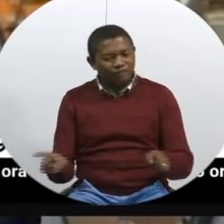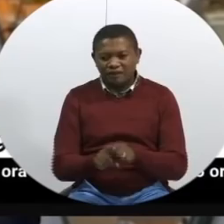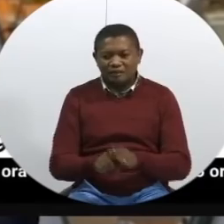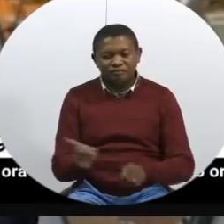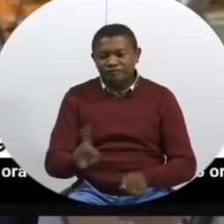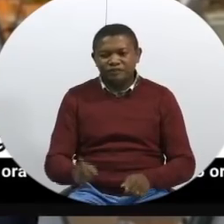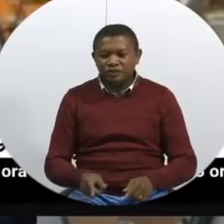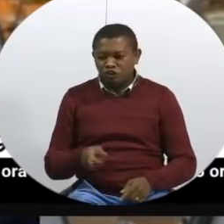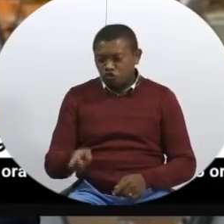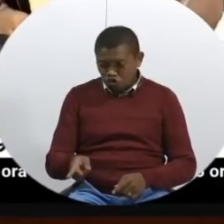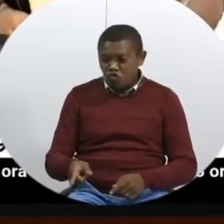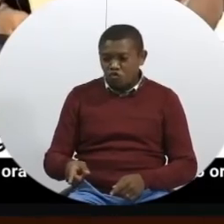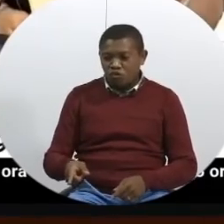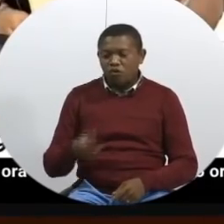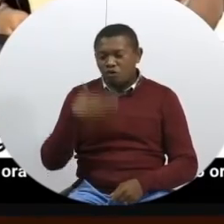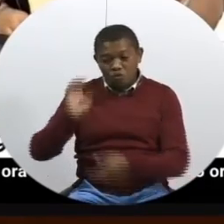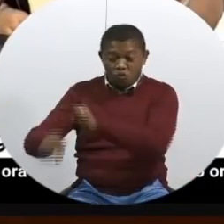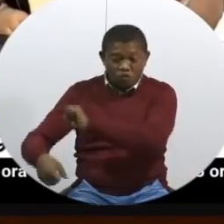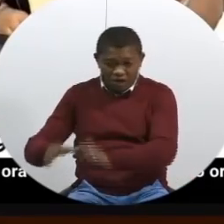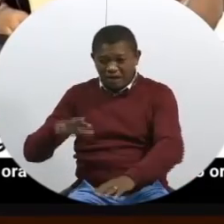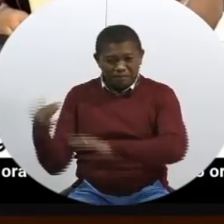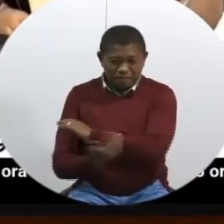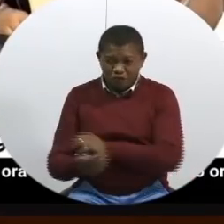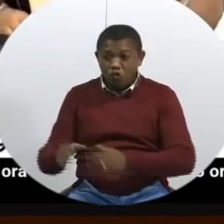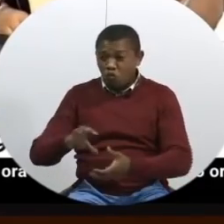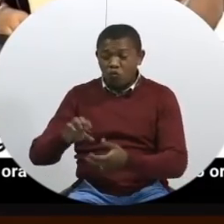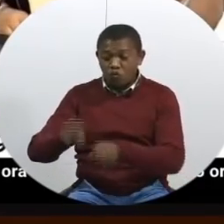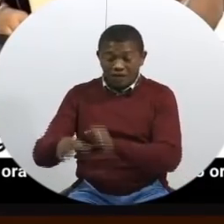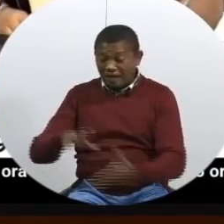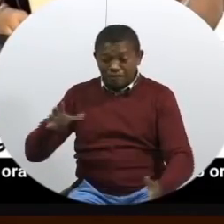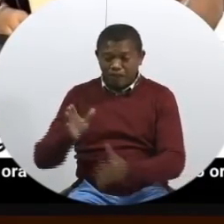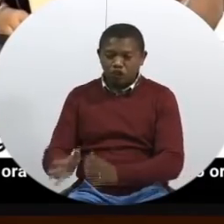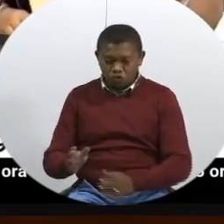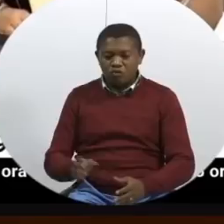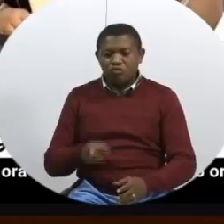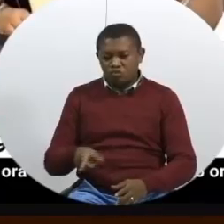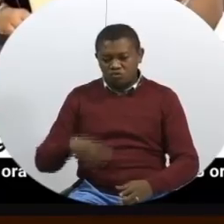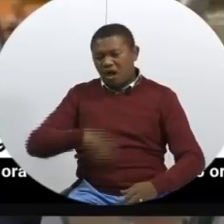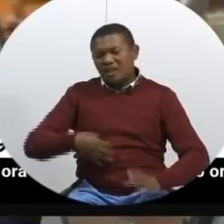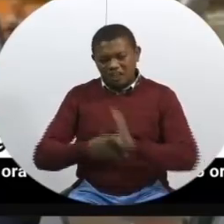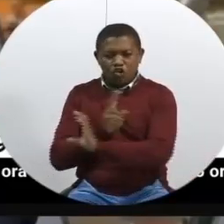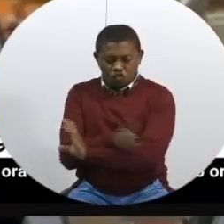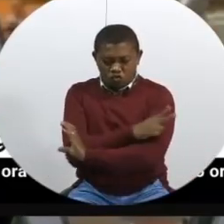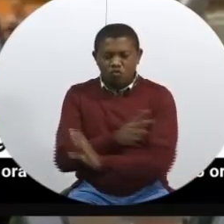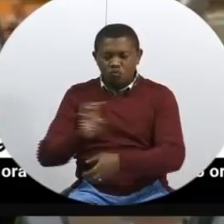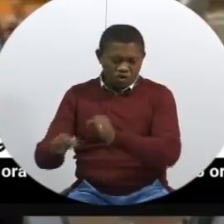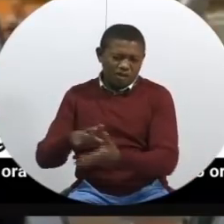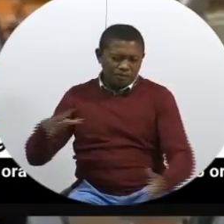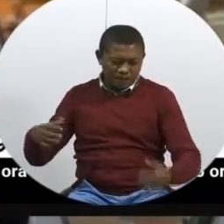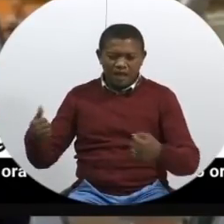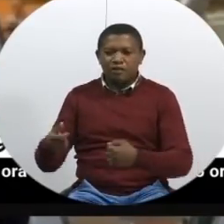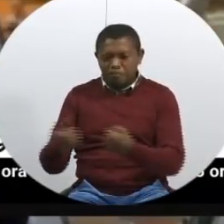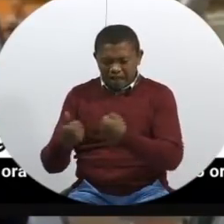olona mitondra fitaovam-pediana fa mifahavalitsika ankehitriny a dia ity aretiny itya ka mila mifandrimbontsika mianakavy a mba handresy hatramin'ny farany a